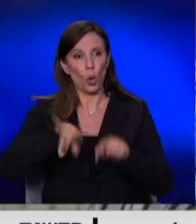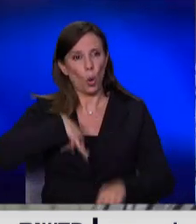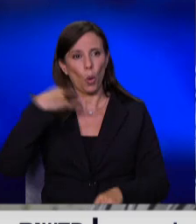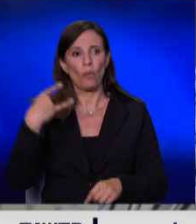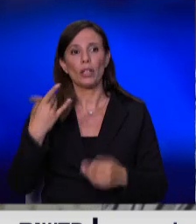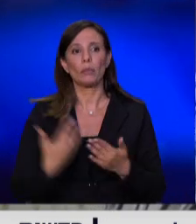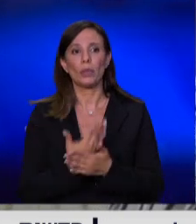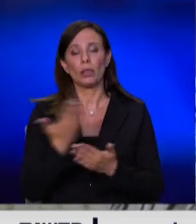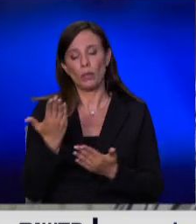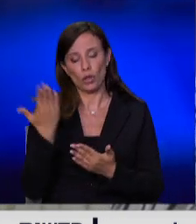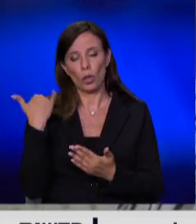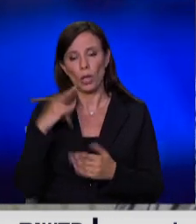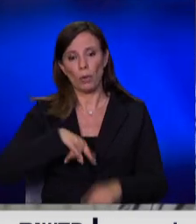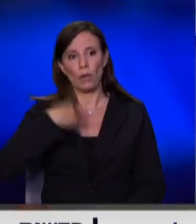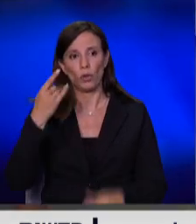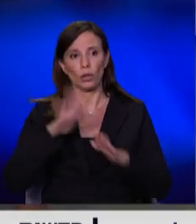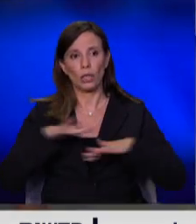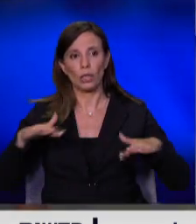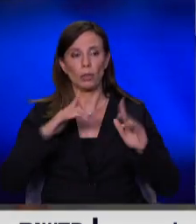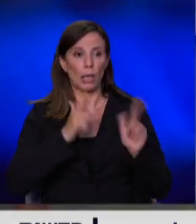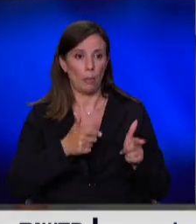לחוות כילדים, את המלחמה.